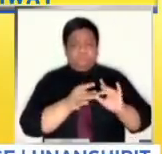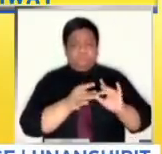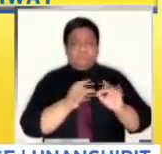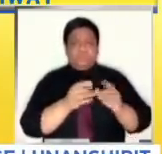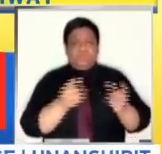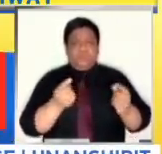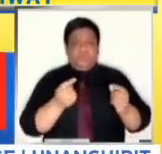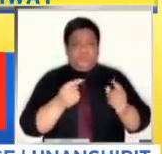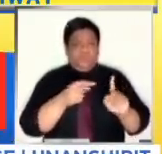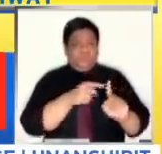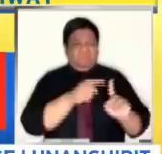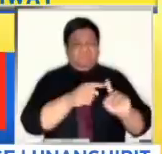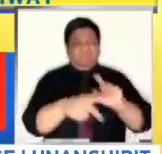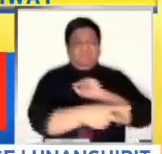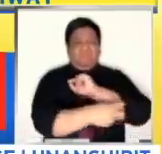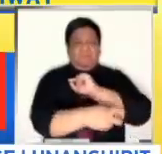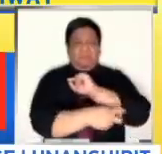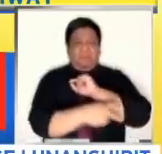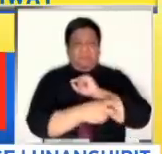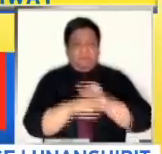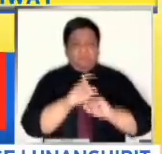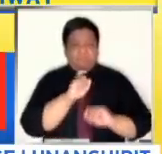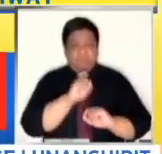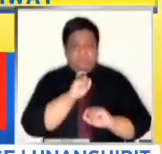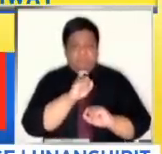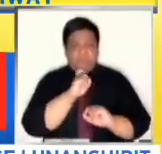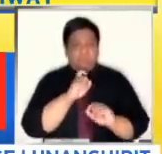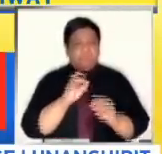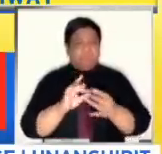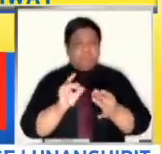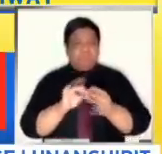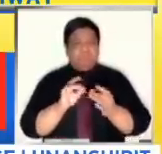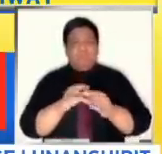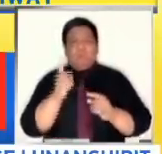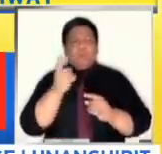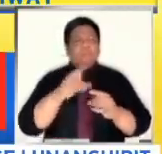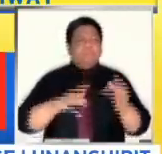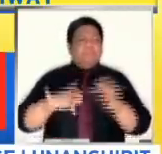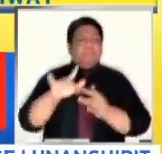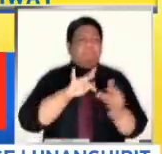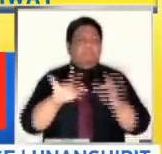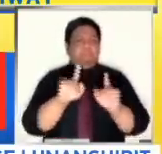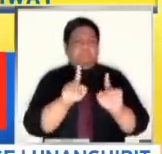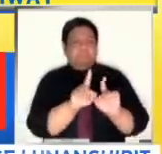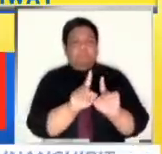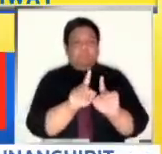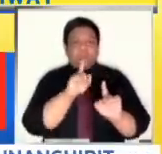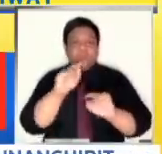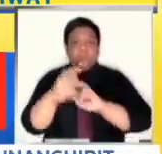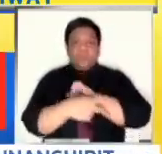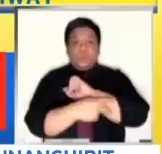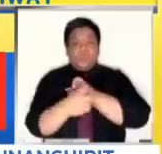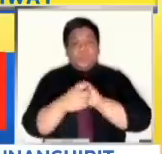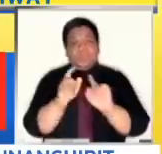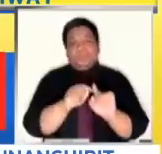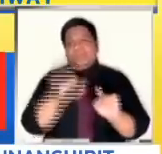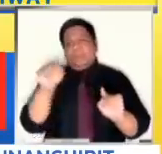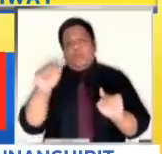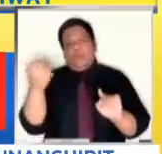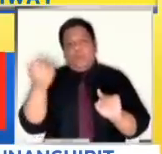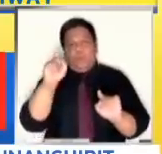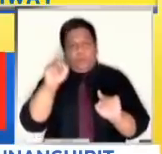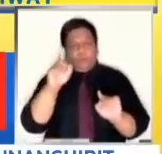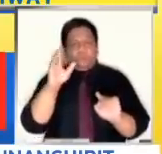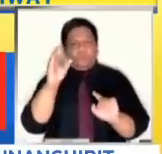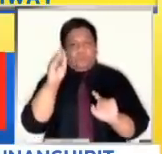Pero ayon po sa kasama ng biktima, namamasyal lamang sila doon. Ang talaga raw nagnakaw ay isa nilang kakilala. Nataon lamang daw